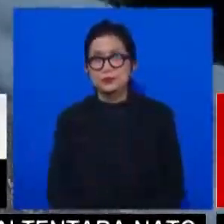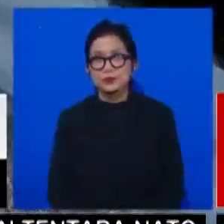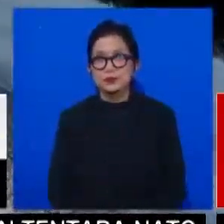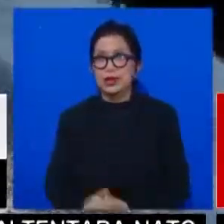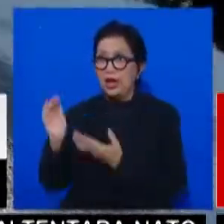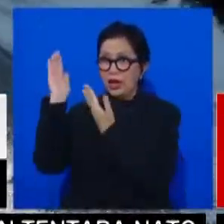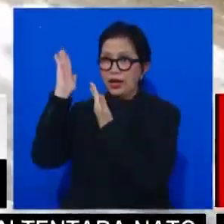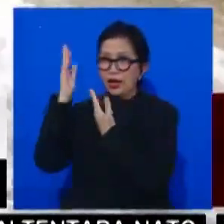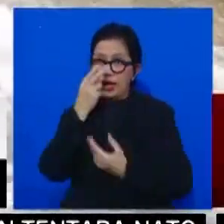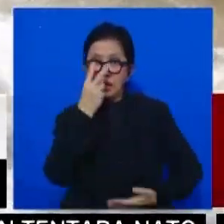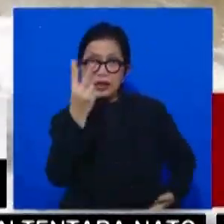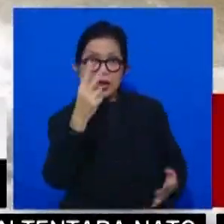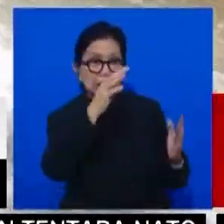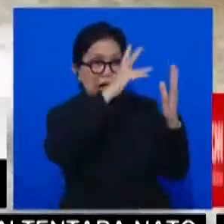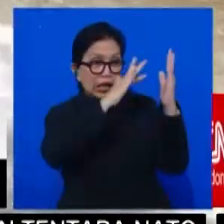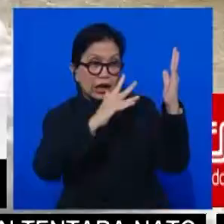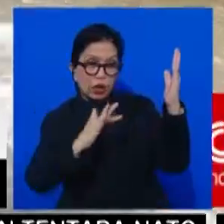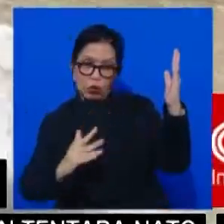Selatan.